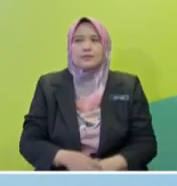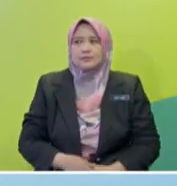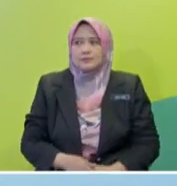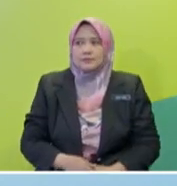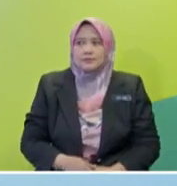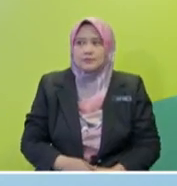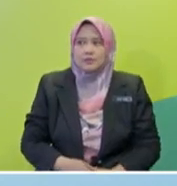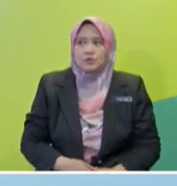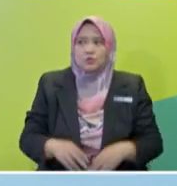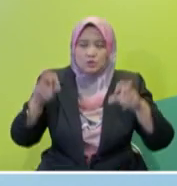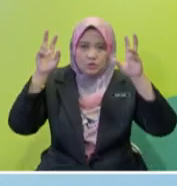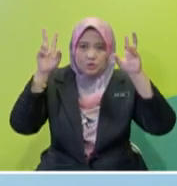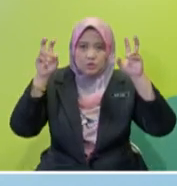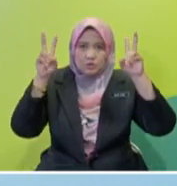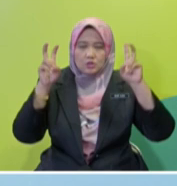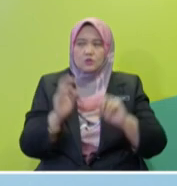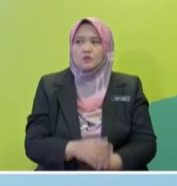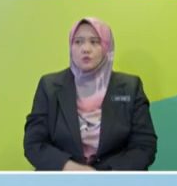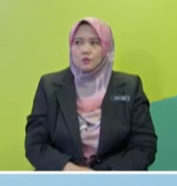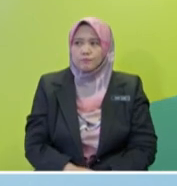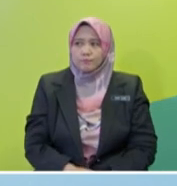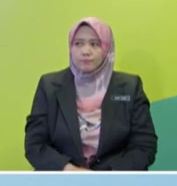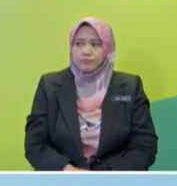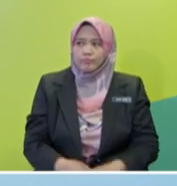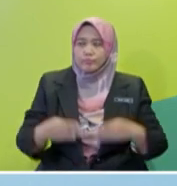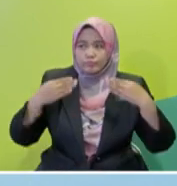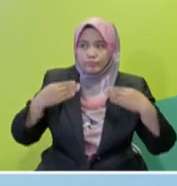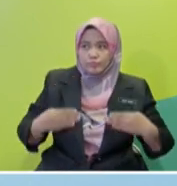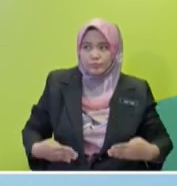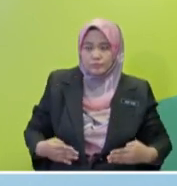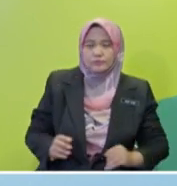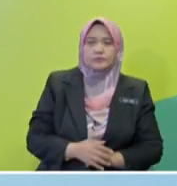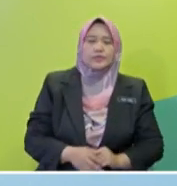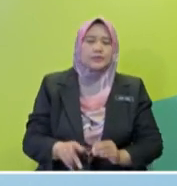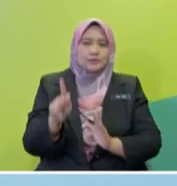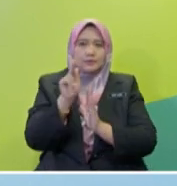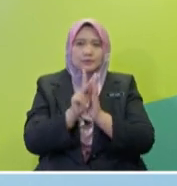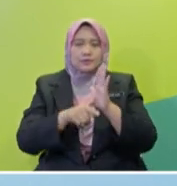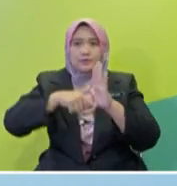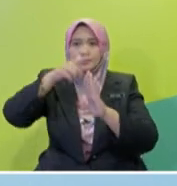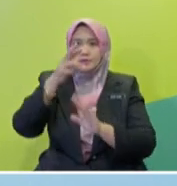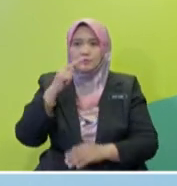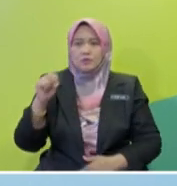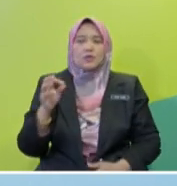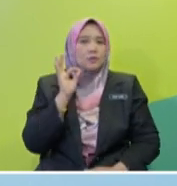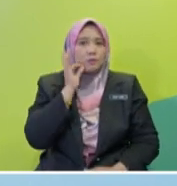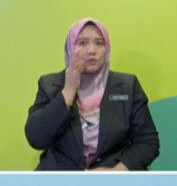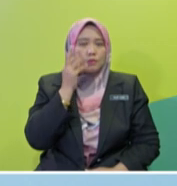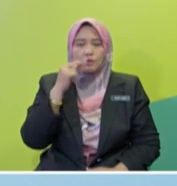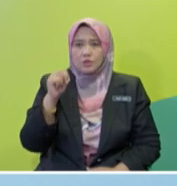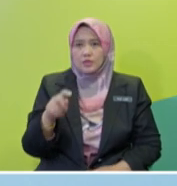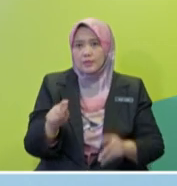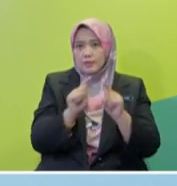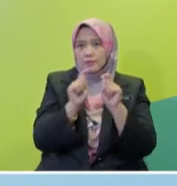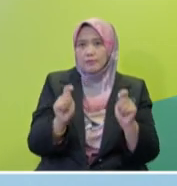jadi dalam bagian body tadi itu kita ditulis kelebihan buah-buahan tempatan kita ada tulis buah-buahan tempat dan